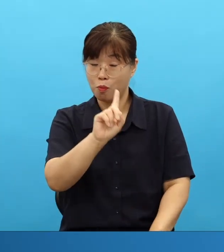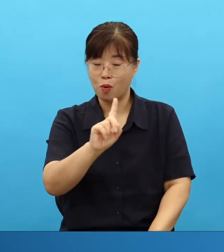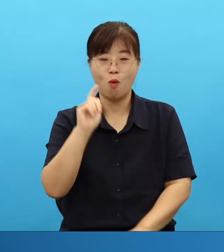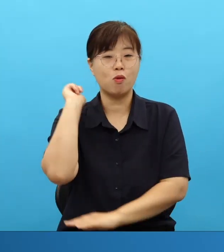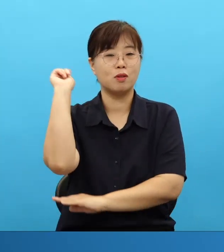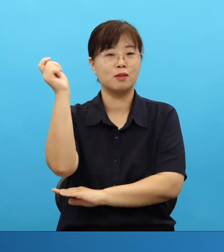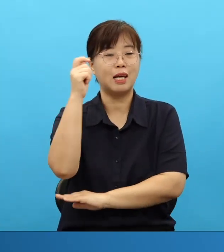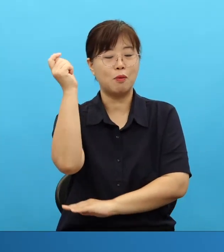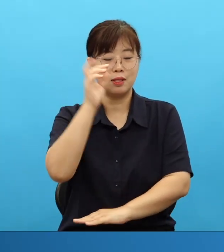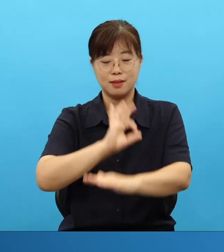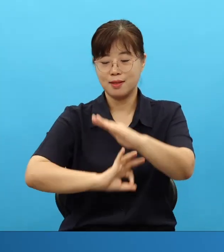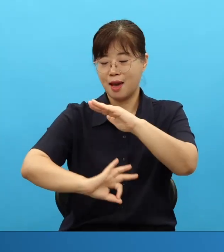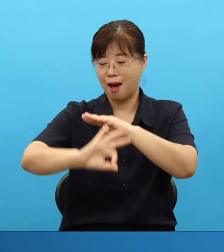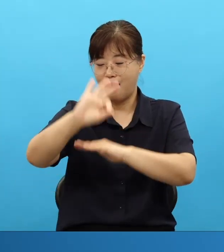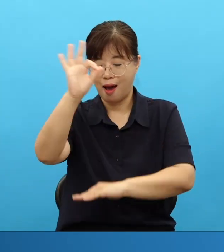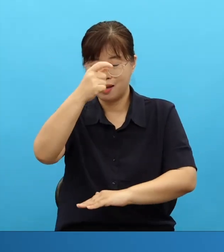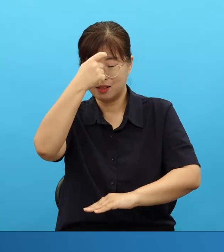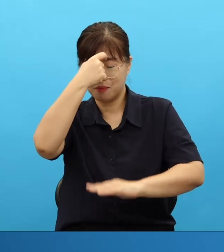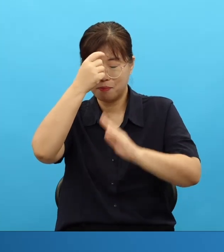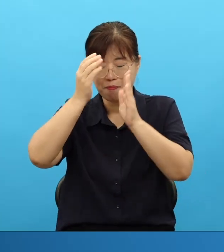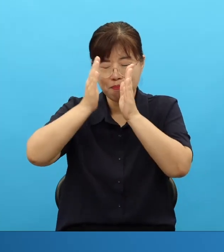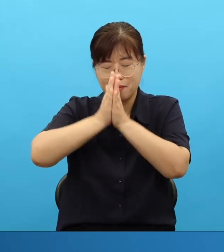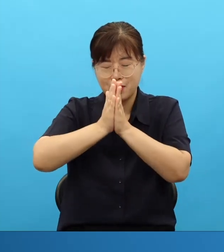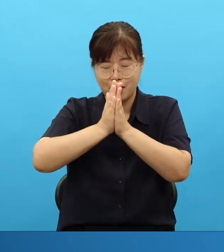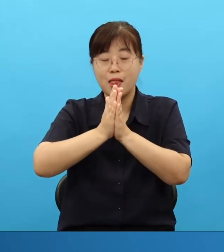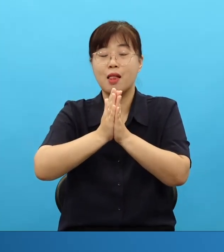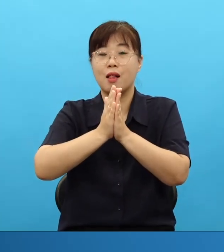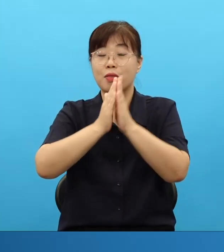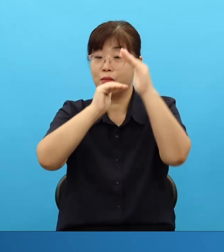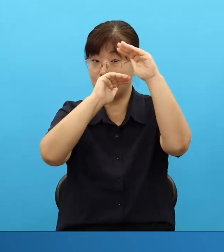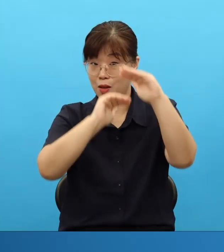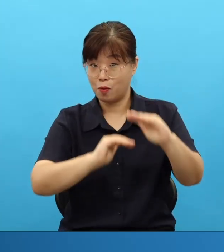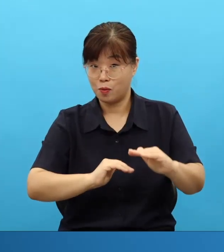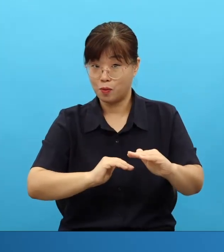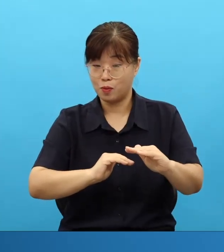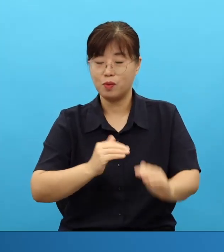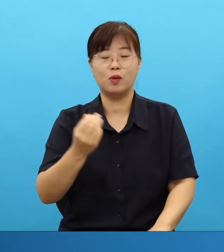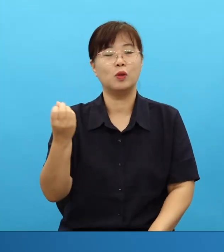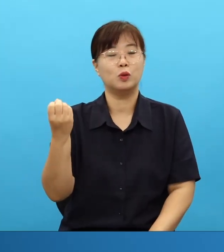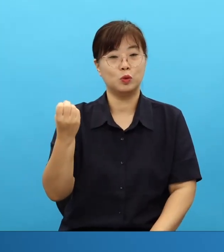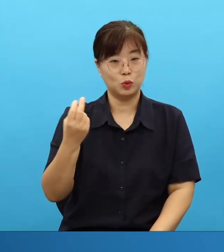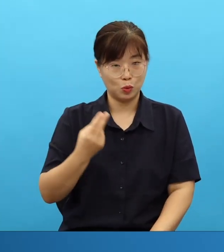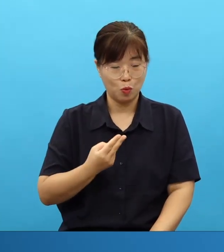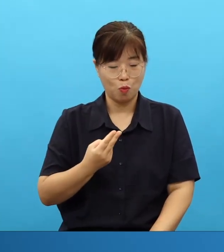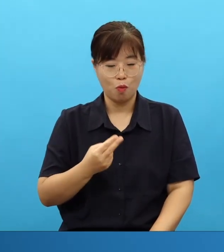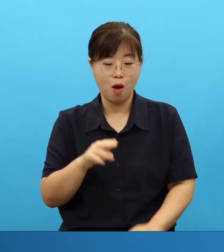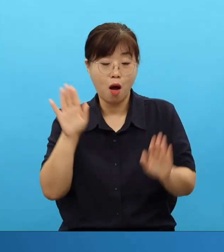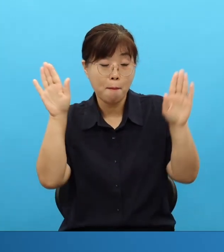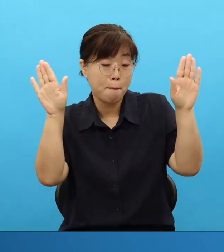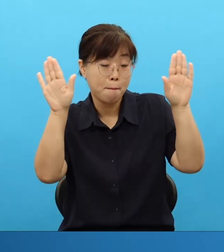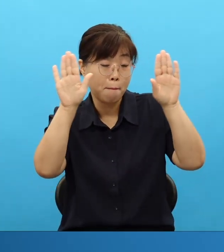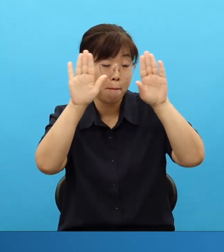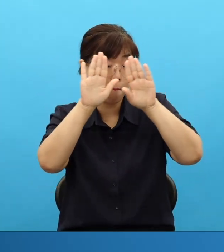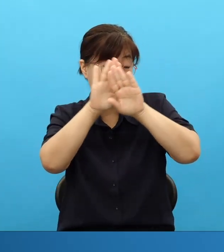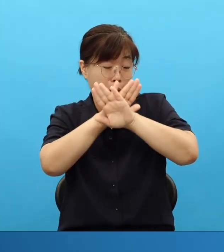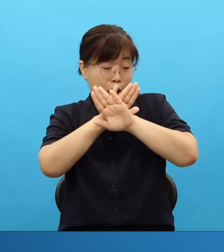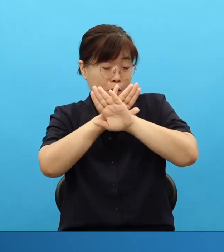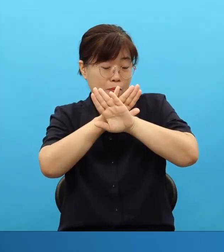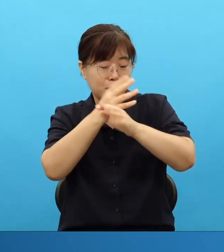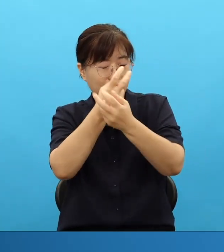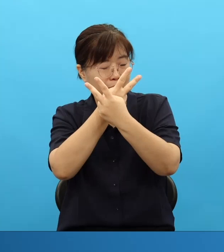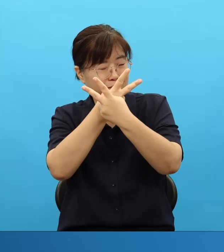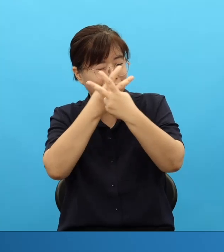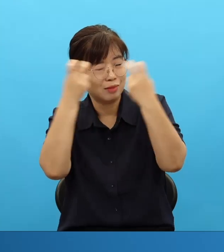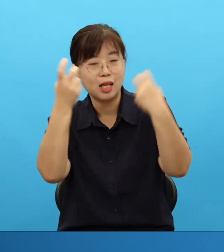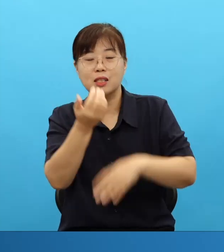나옵니다 그다음에 이제 잠잘 때에 기도하는게 얼마나 중요한가는 걸 또 알려줘야